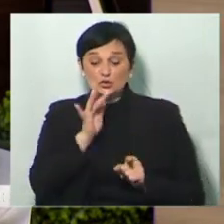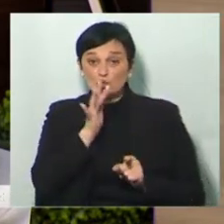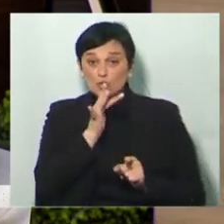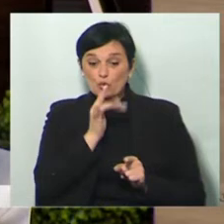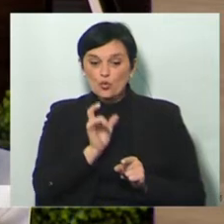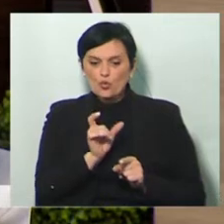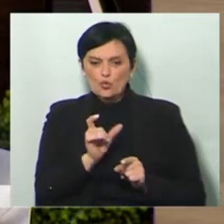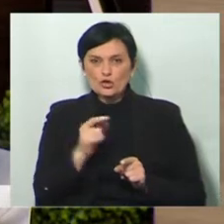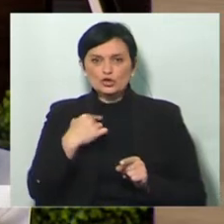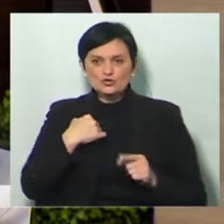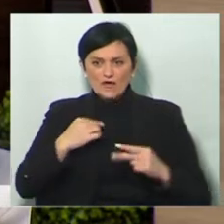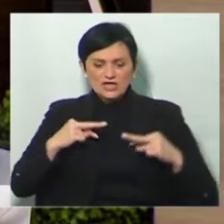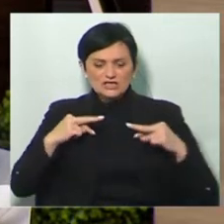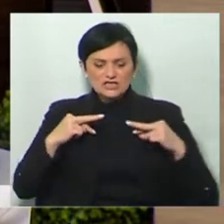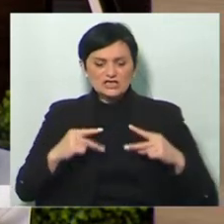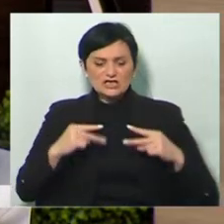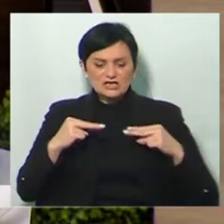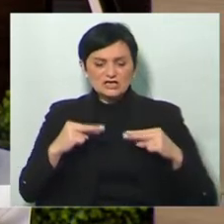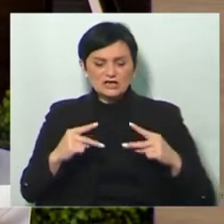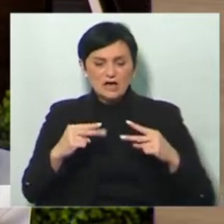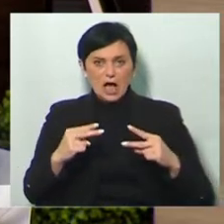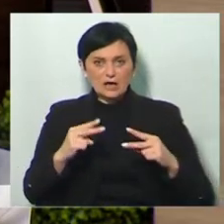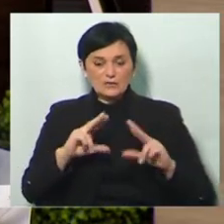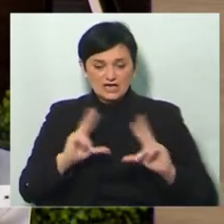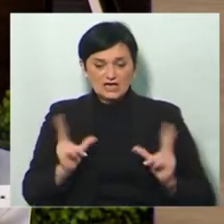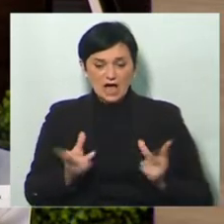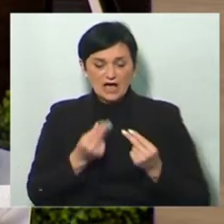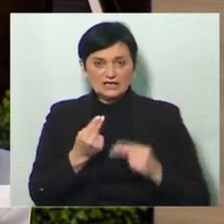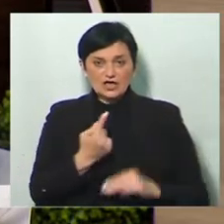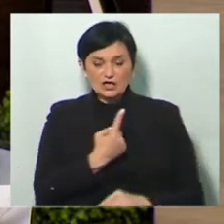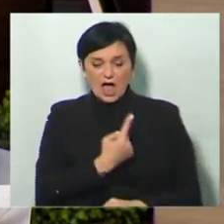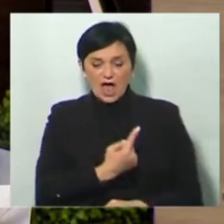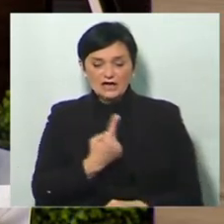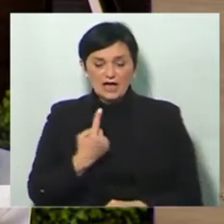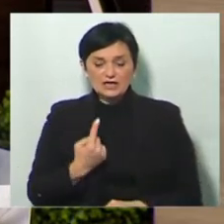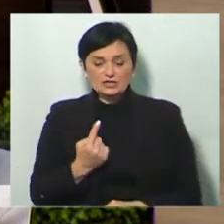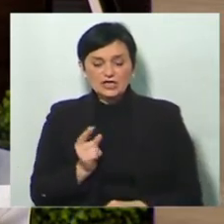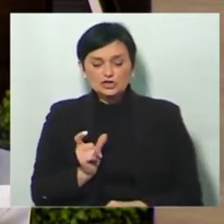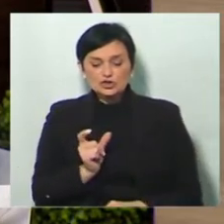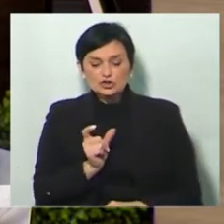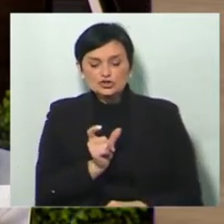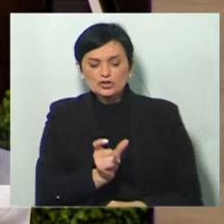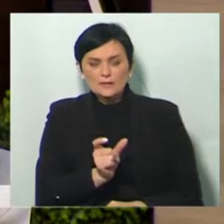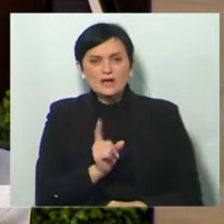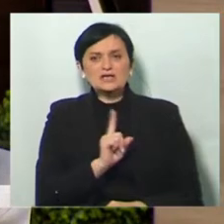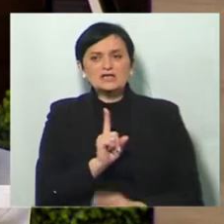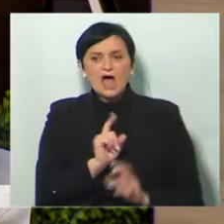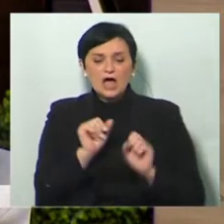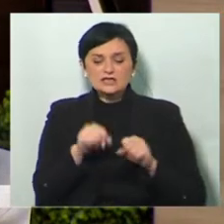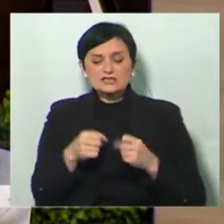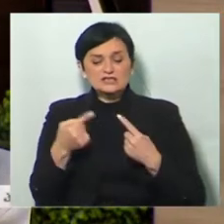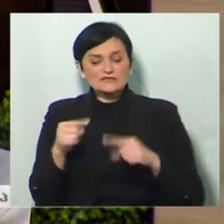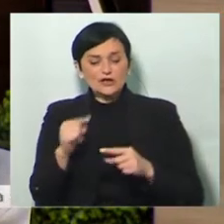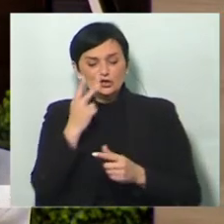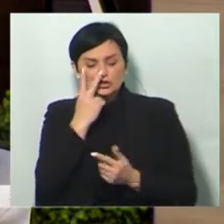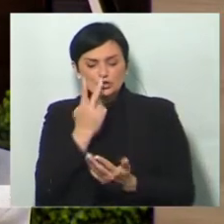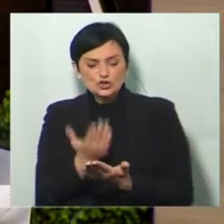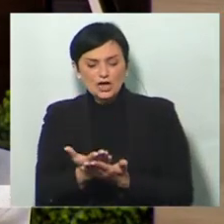ebiciuni, evoluție urat, gadarceni, certerti, șemat geneliaro, ragața, șele, basfana, era cehe,